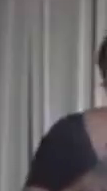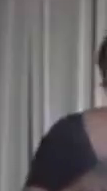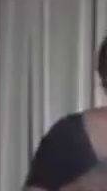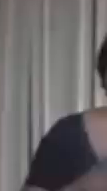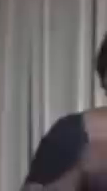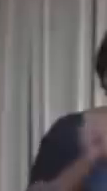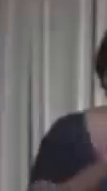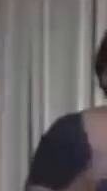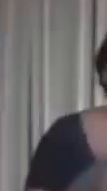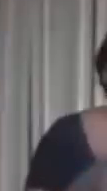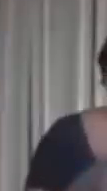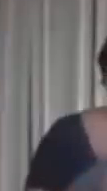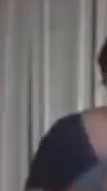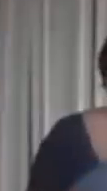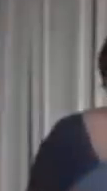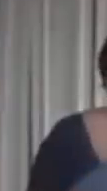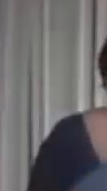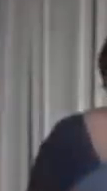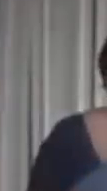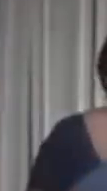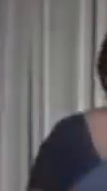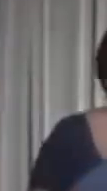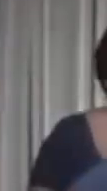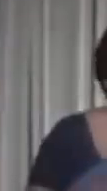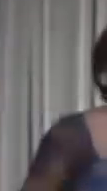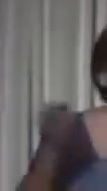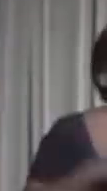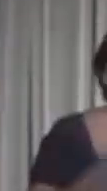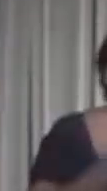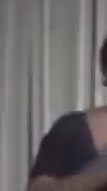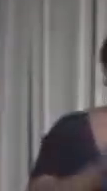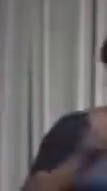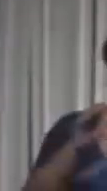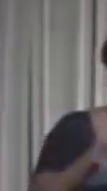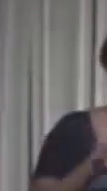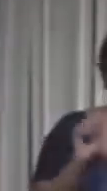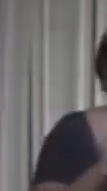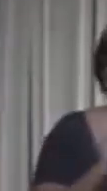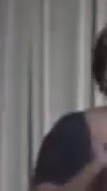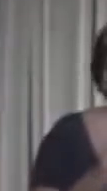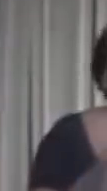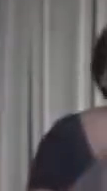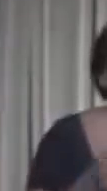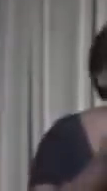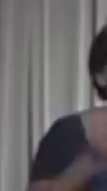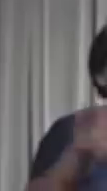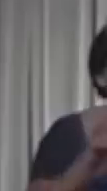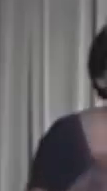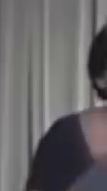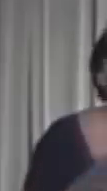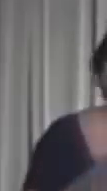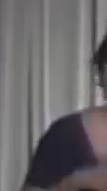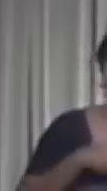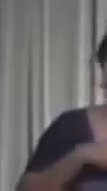ஆட்சியாளர்கள் உங்களை சிறையில் அடைத்தார்கள் என்று சொன்னீர்கள். அவ்வாறான சிறை அடைப்புக்கு நாங்களா காரணமாக இருந்தோம், அல்லது நாங்கள்